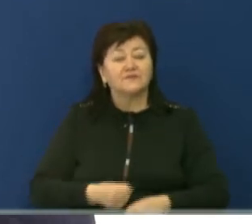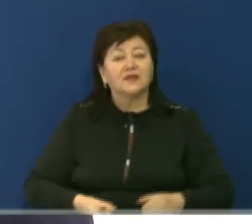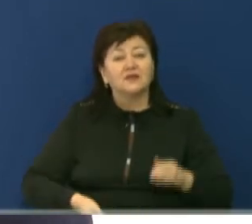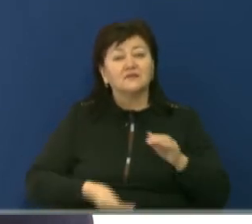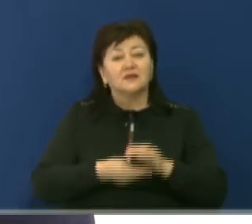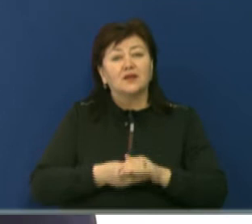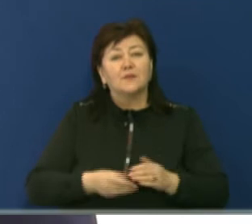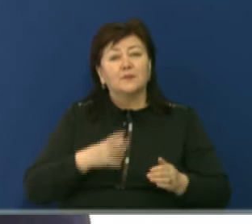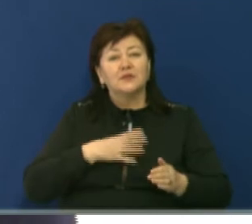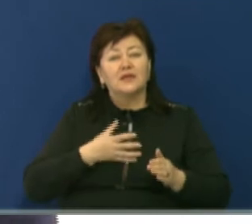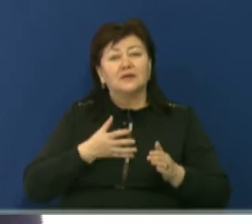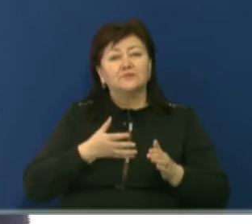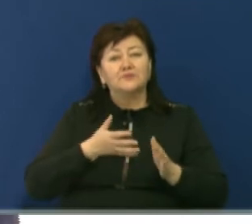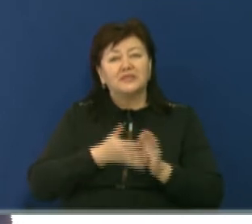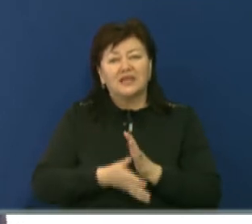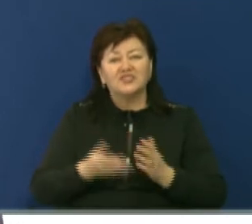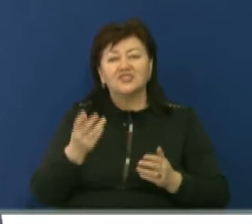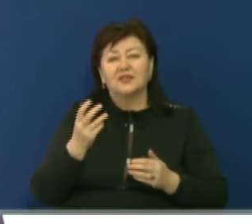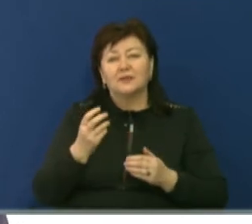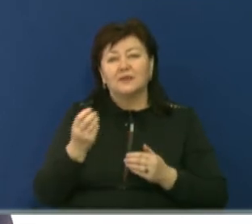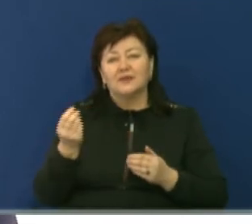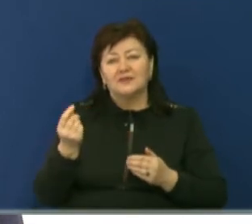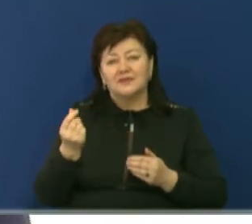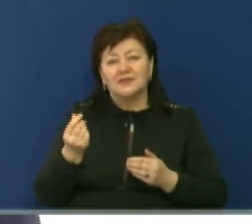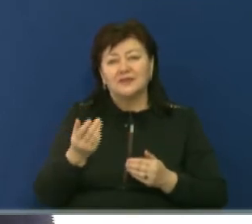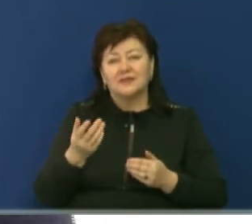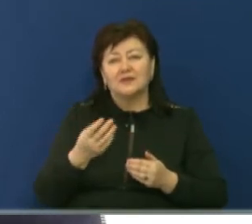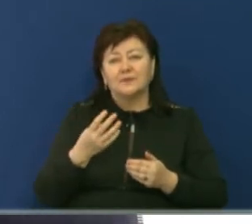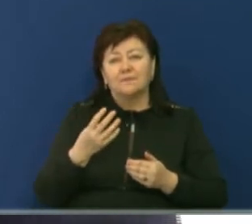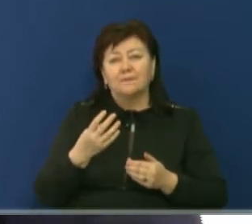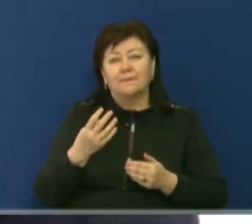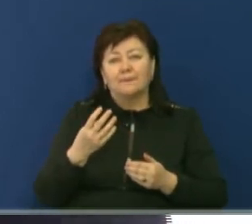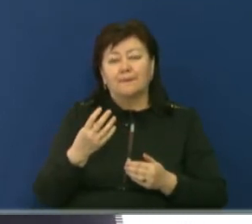нәтижесінде, биыл мысалы біз Ертіс өзенінің бойынан 4 жерде